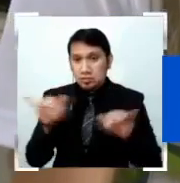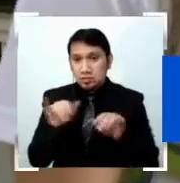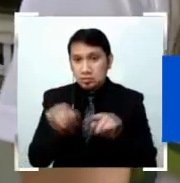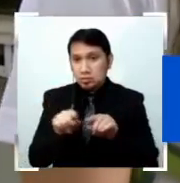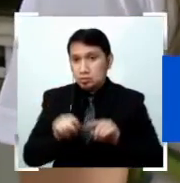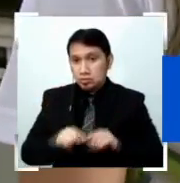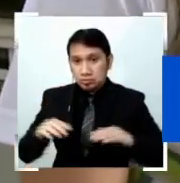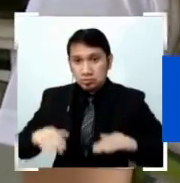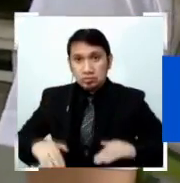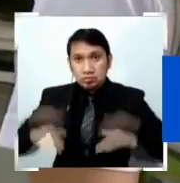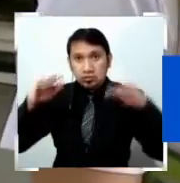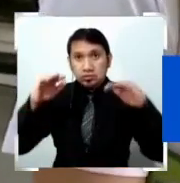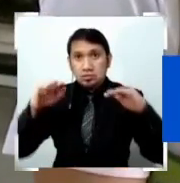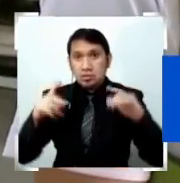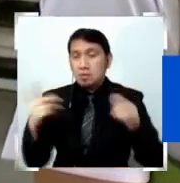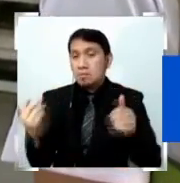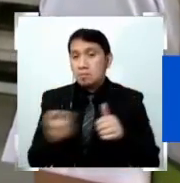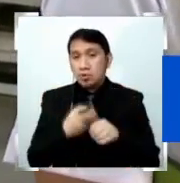tubig.